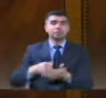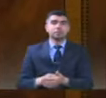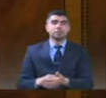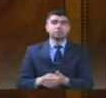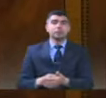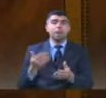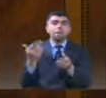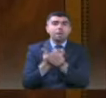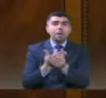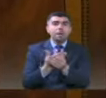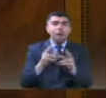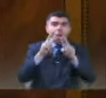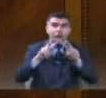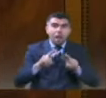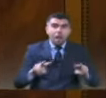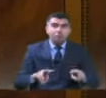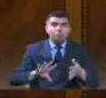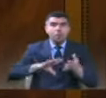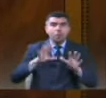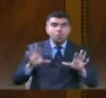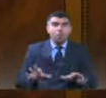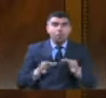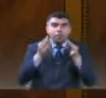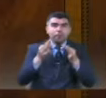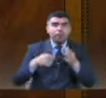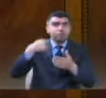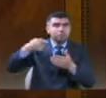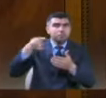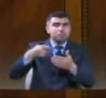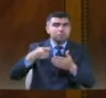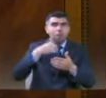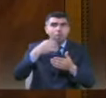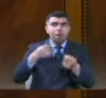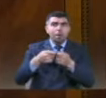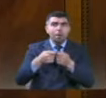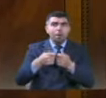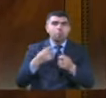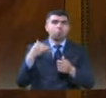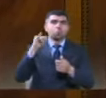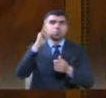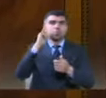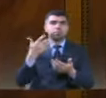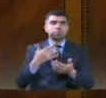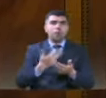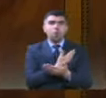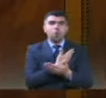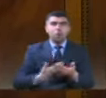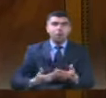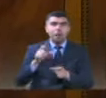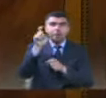والملفات تتدرس والبعض منها تيتأدى، ويتقال كتكذبوا الحكومة ديالكم عند الشعب